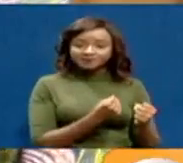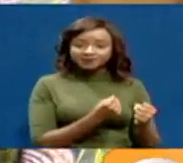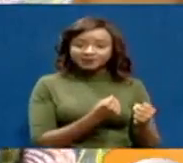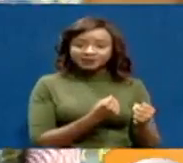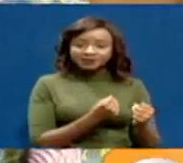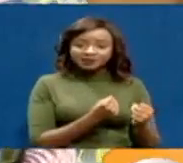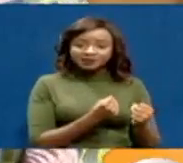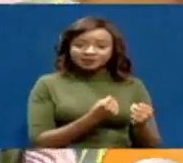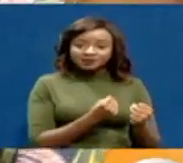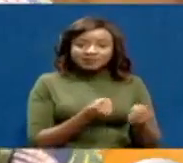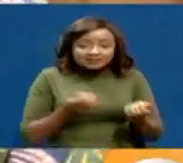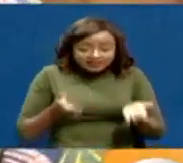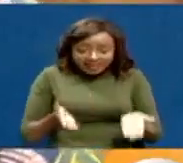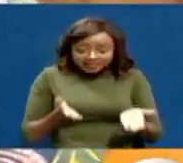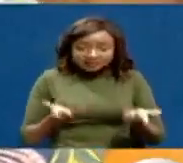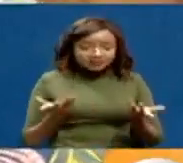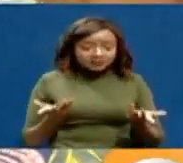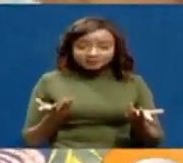Pahali ambapo tupo